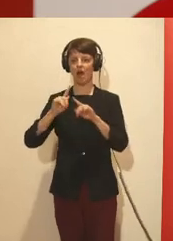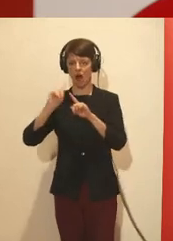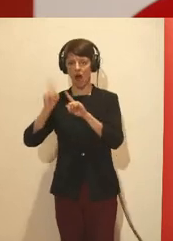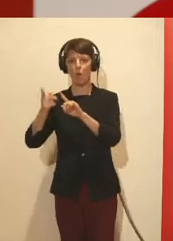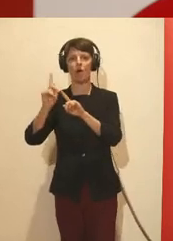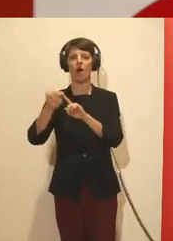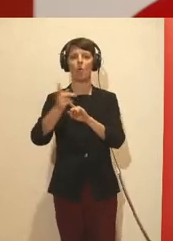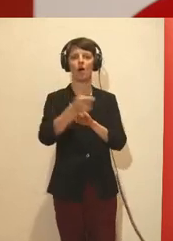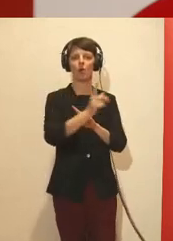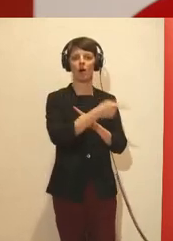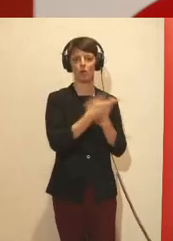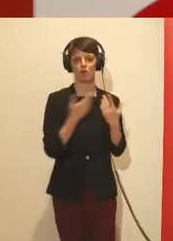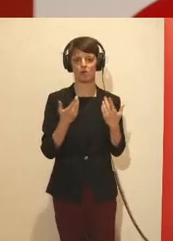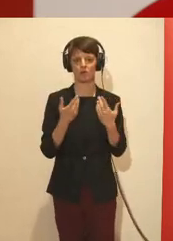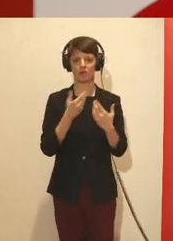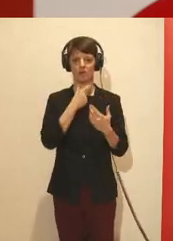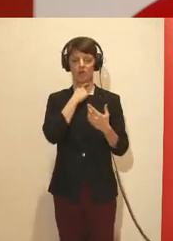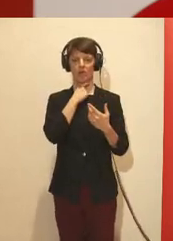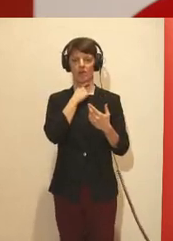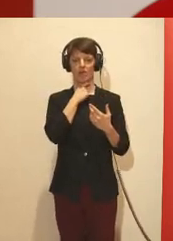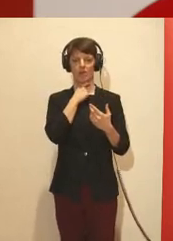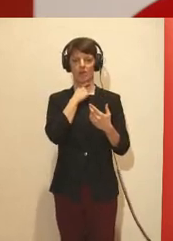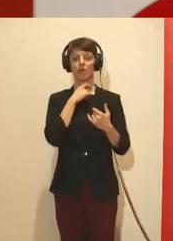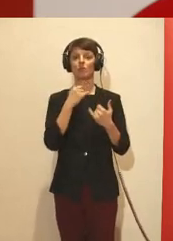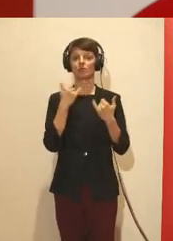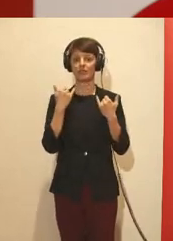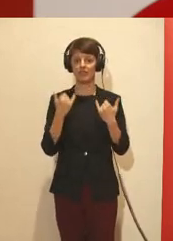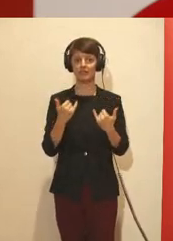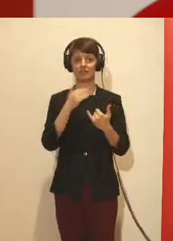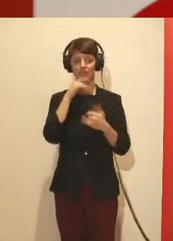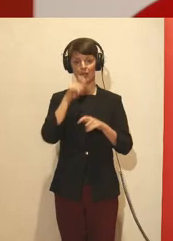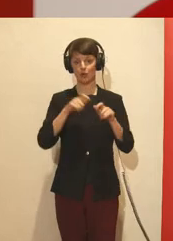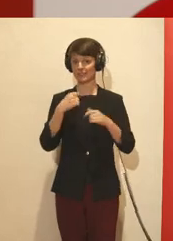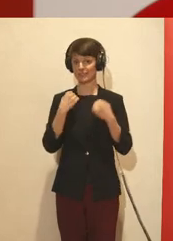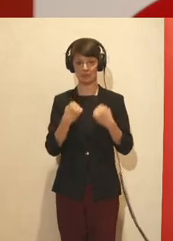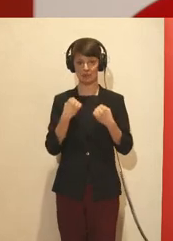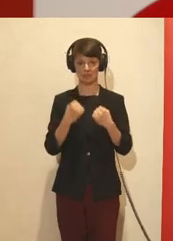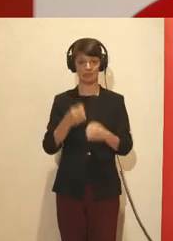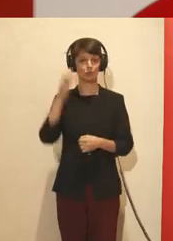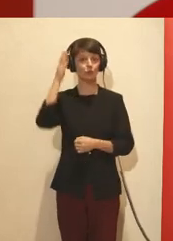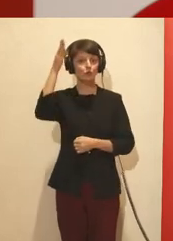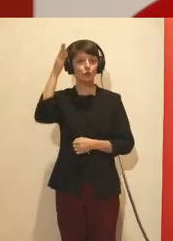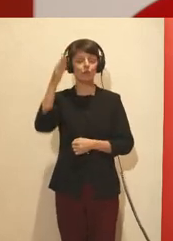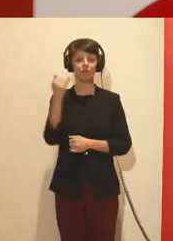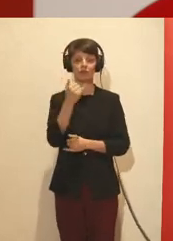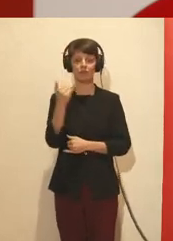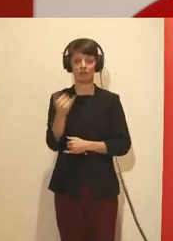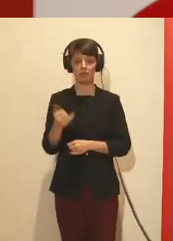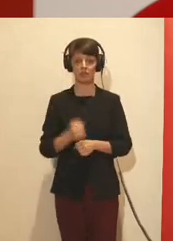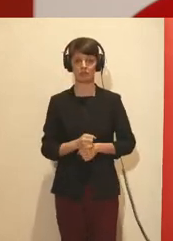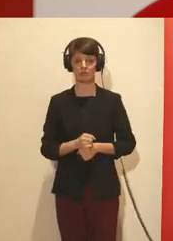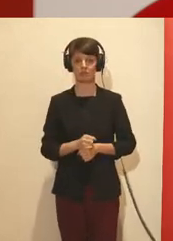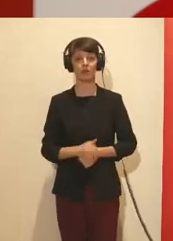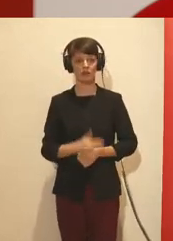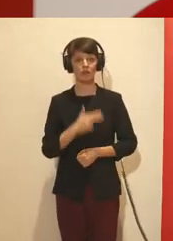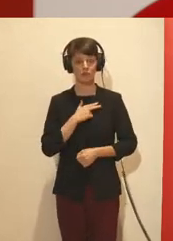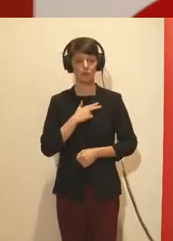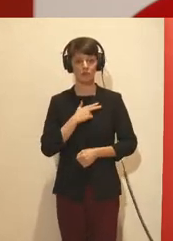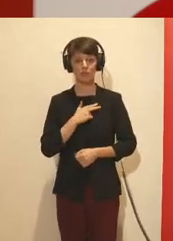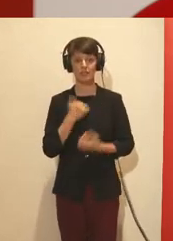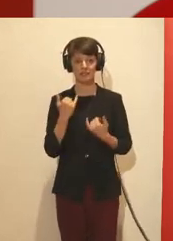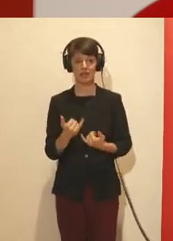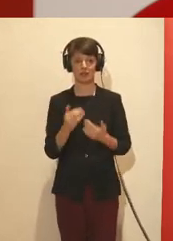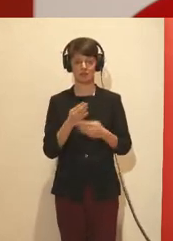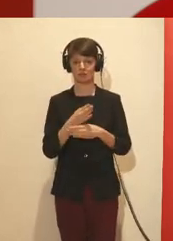fähigkeit alleine haben und da sind sich viele nicht mehr sicher wie das eigentlich für sie ausgehen wird das ist wirklich eine scheide